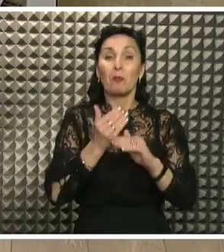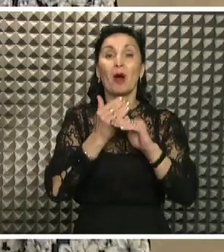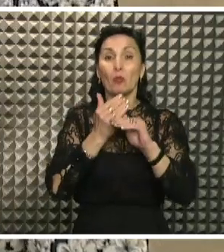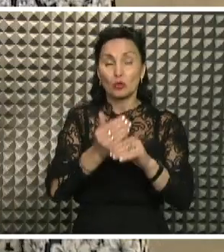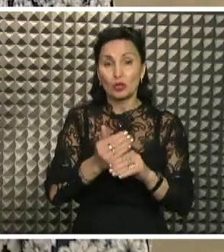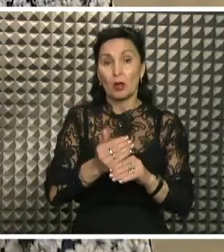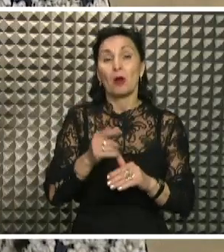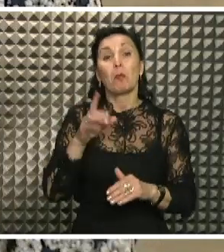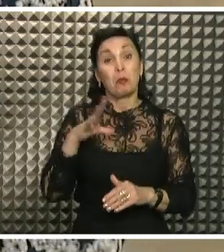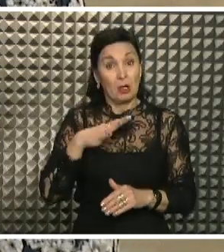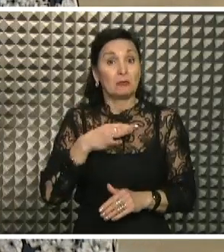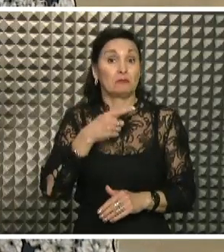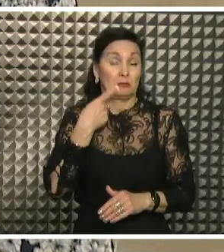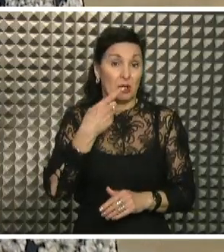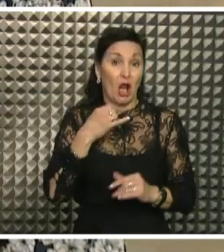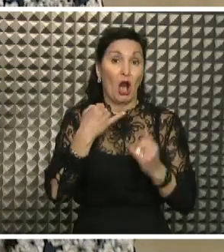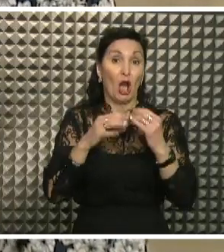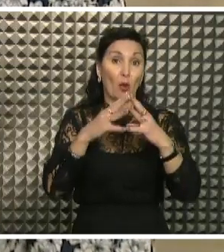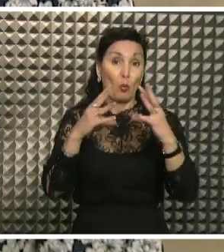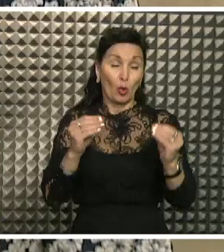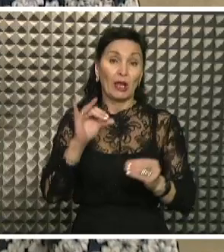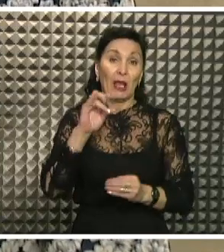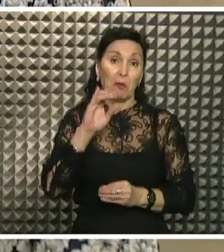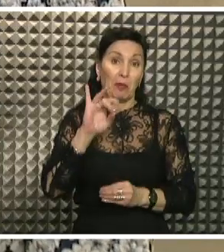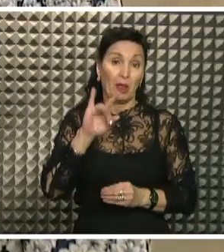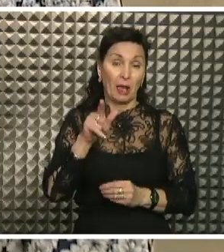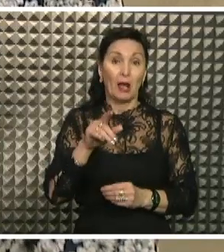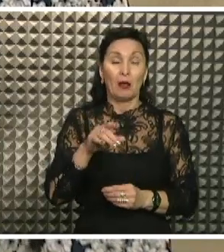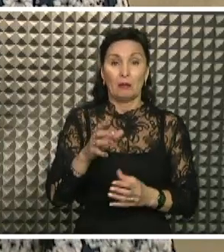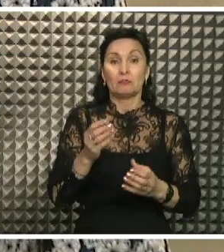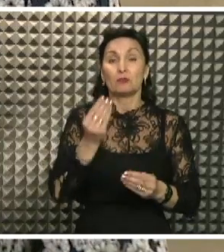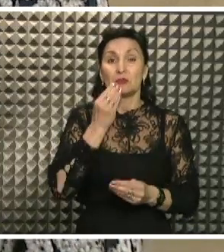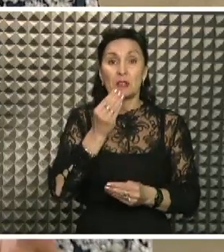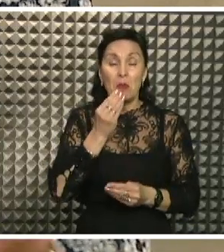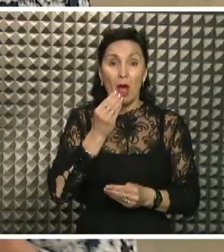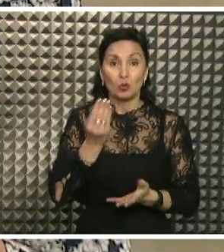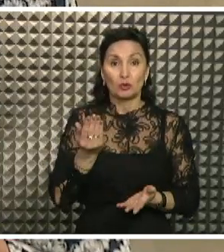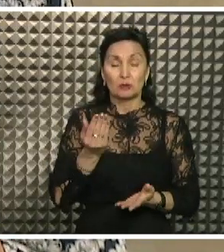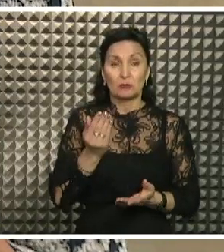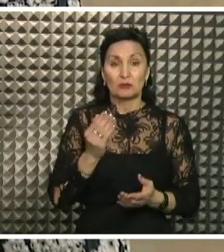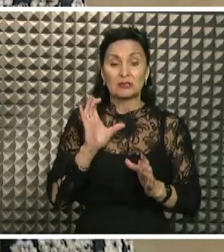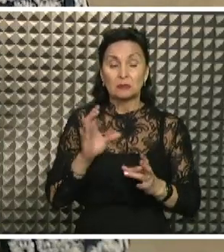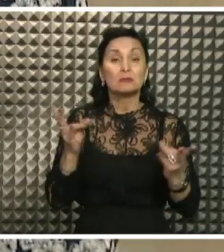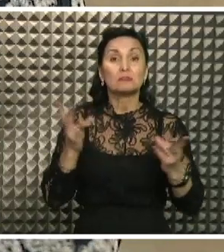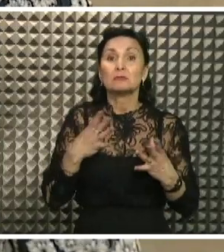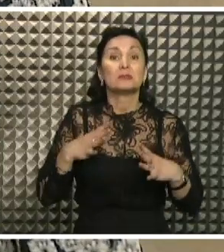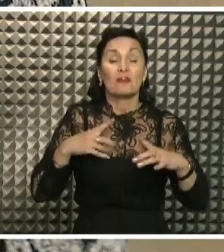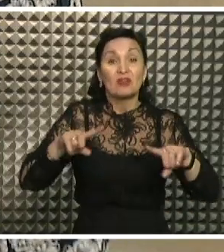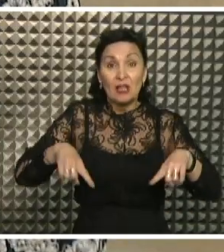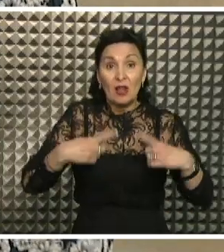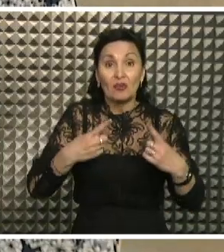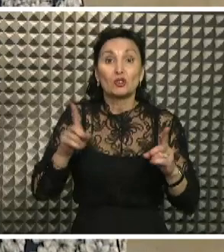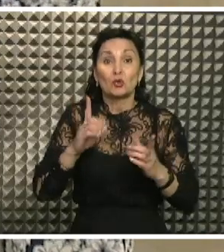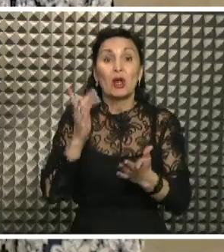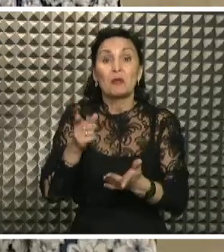помочь. Здесь были упомянуты лимоны и имбирь. Лимоны ведь принимаются не с целью восстановление чего-то, а с целью того, что